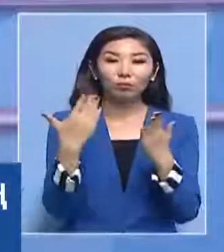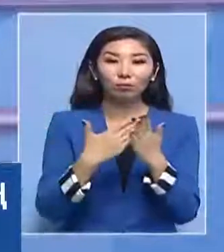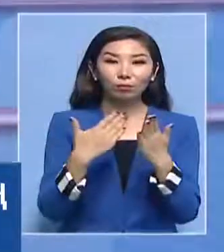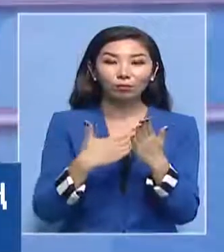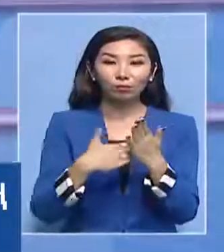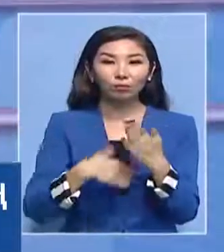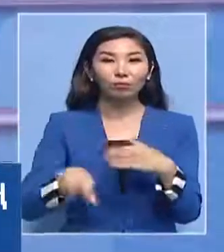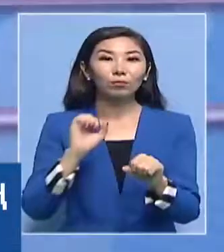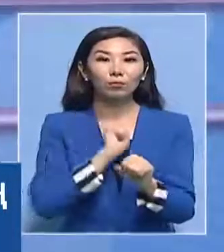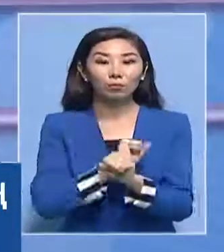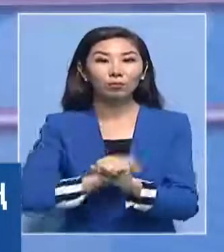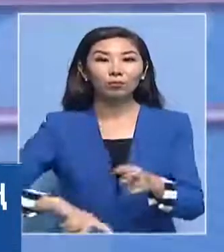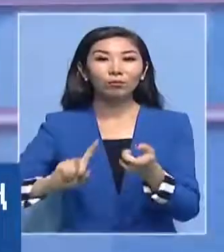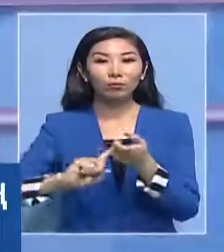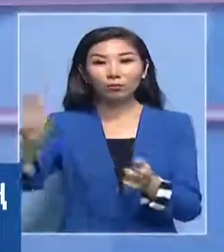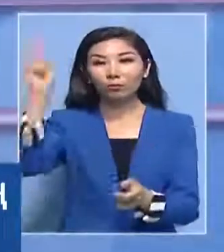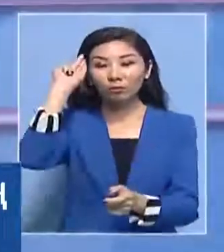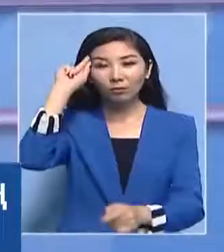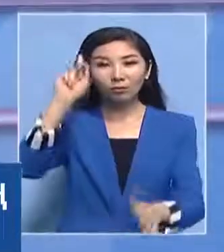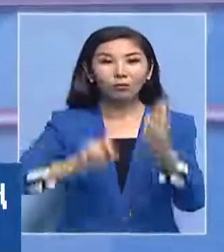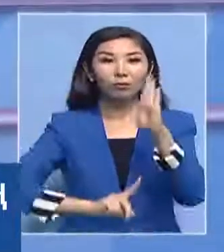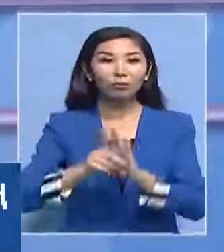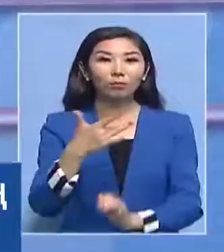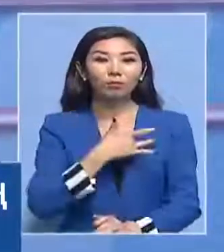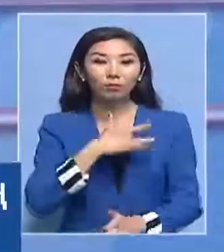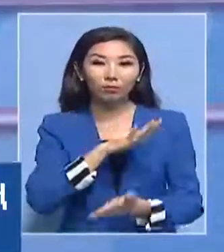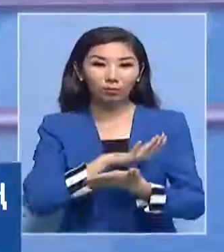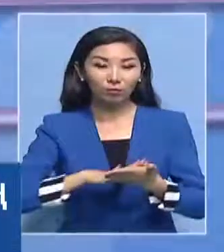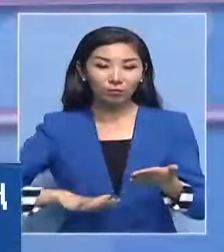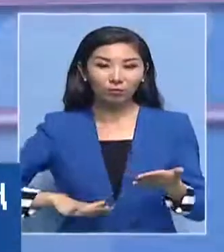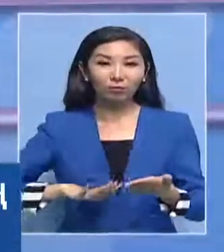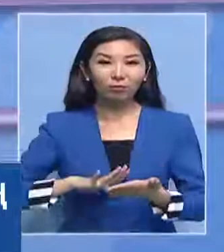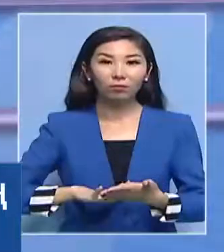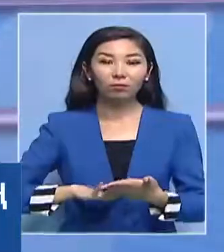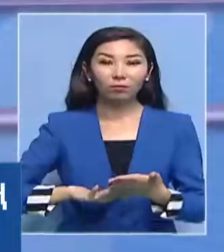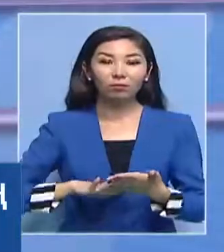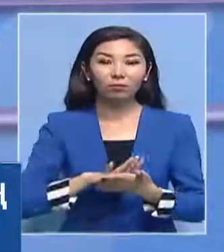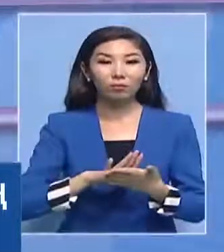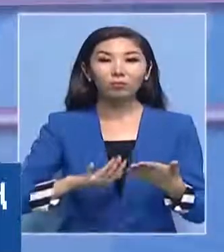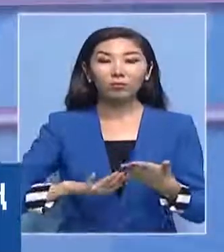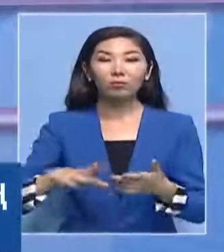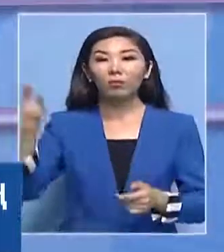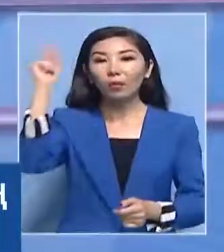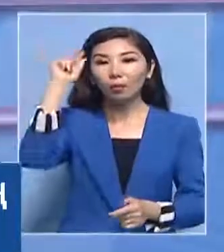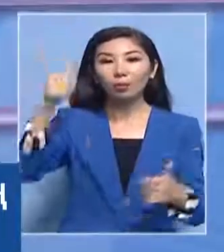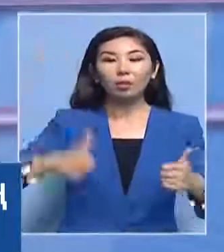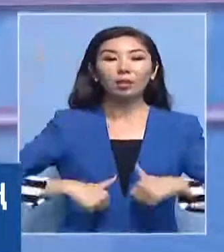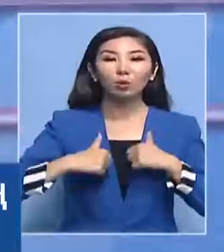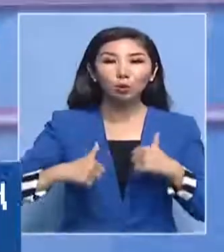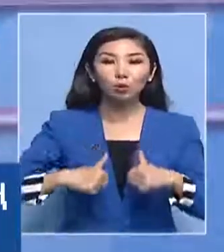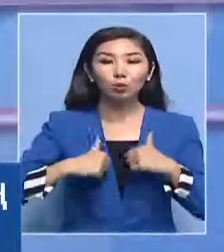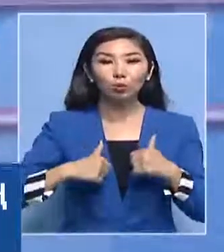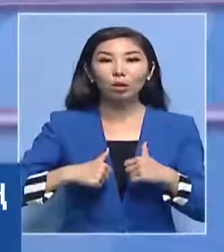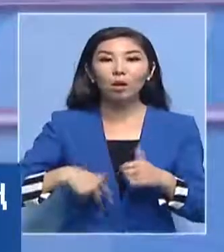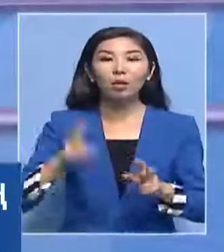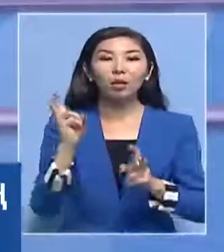бар. Қосамыз, оқу басталды, жүрет ары қарай нетет. Ал осы оқуға белсенді